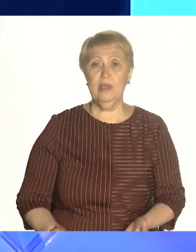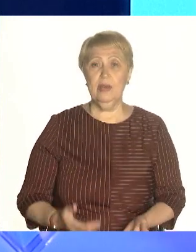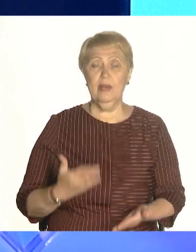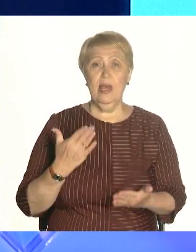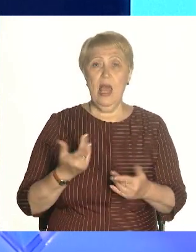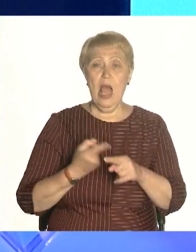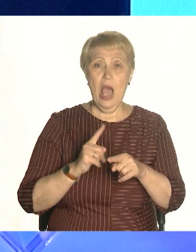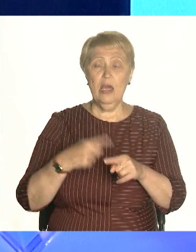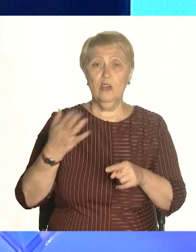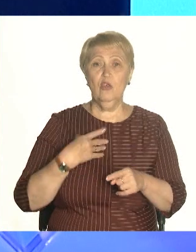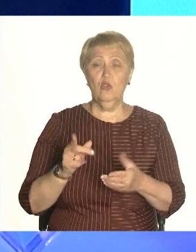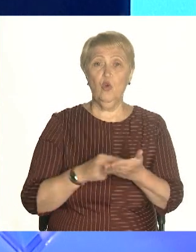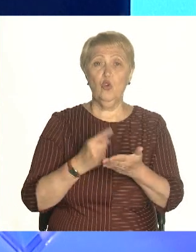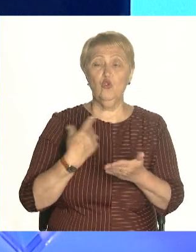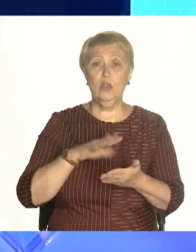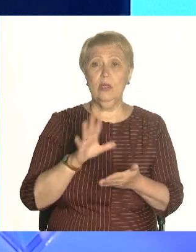этот счет он